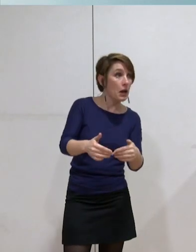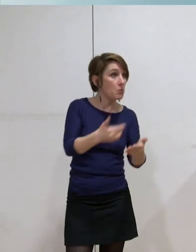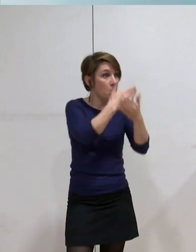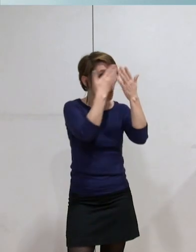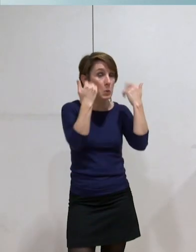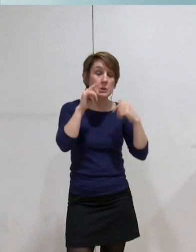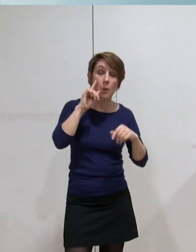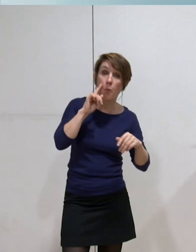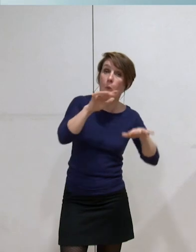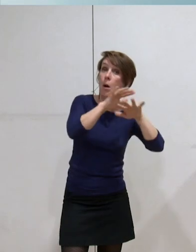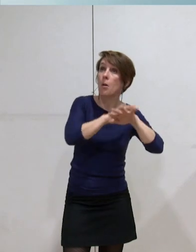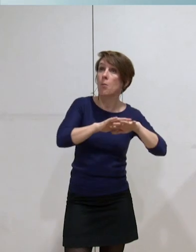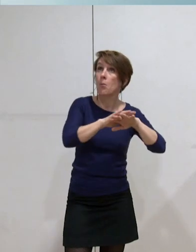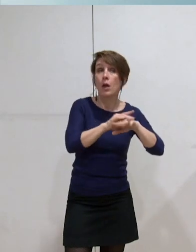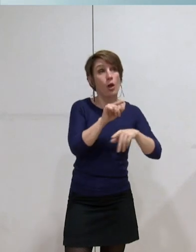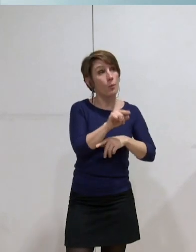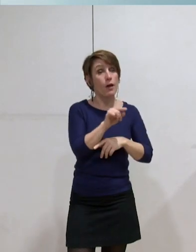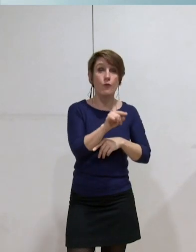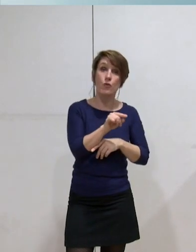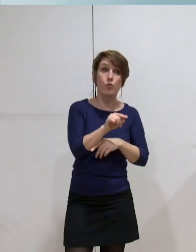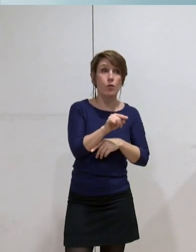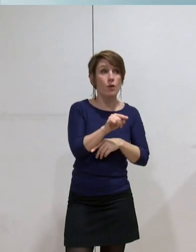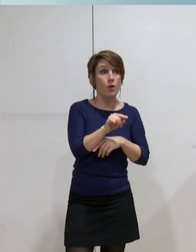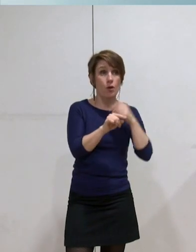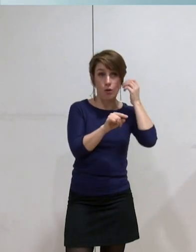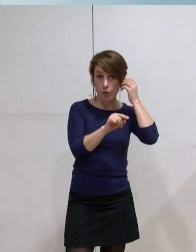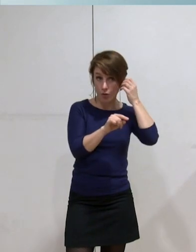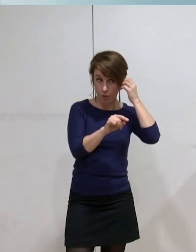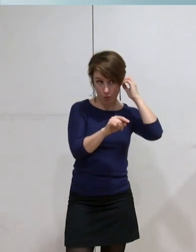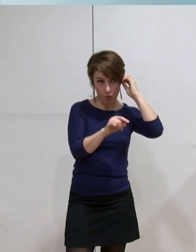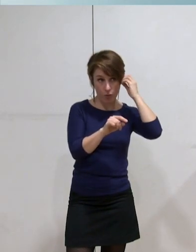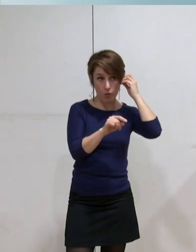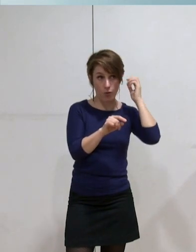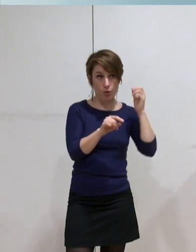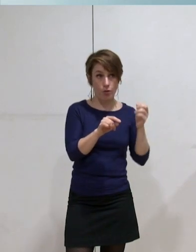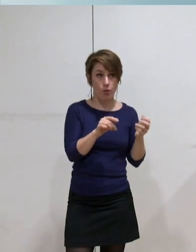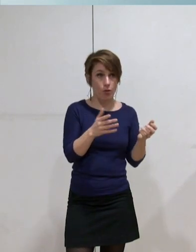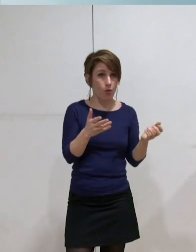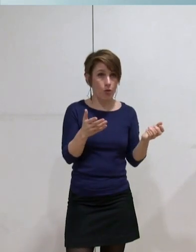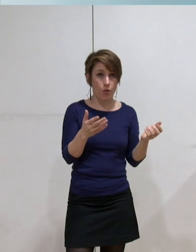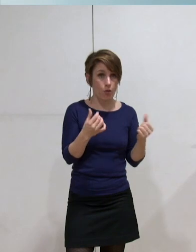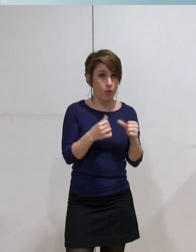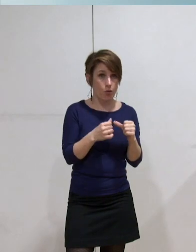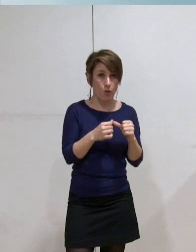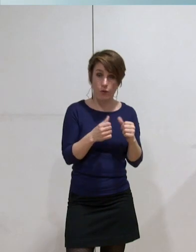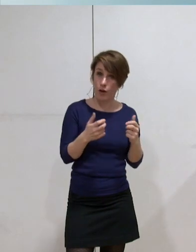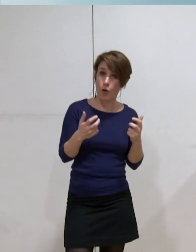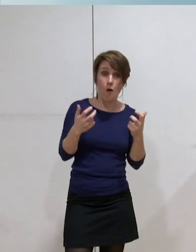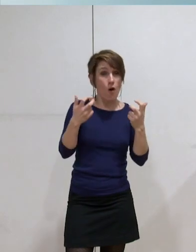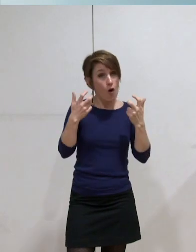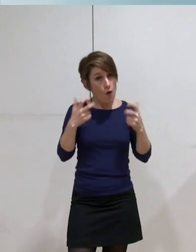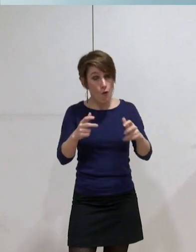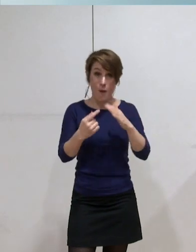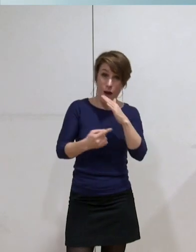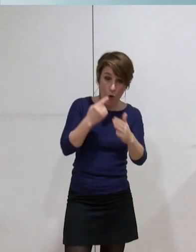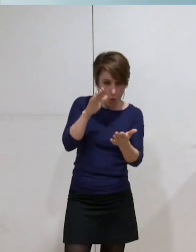semble assez obscur et bien vous êtes au fond vous ne voulez pas confirmer témoigner que vous